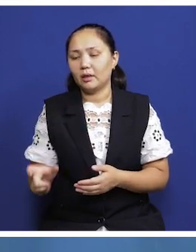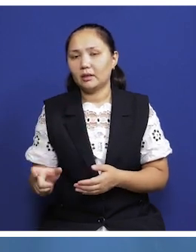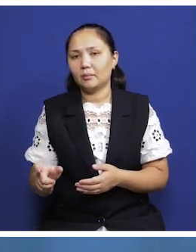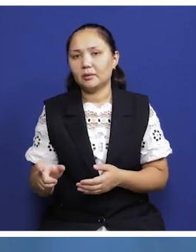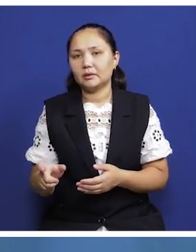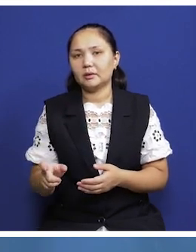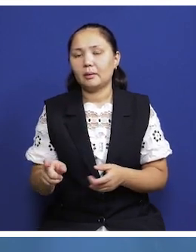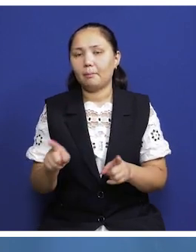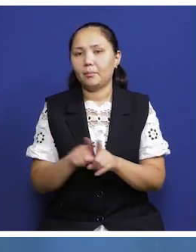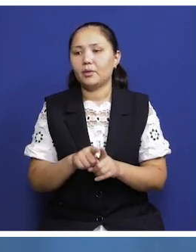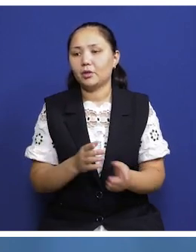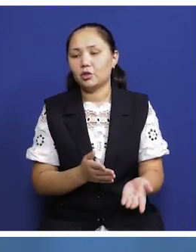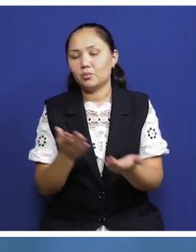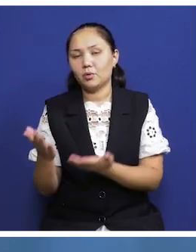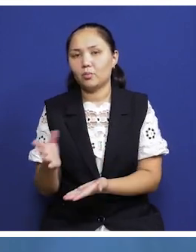каналдың басына